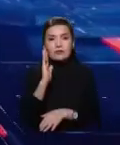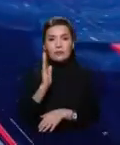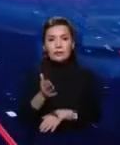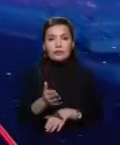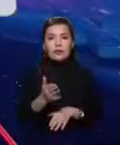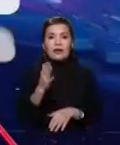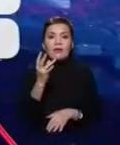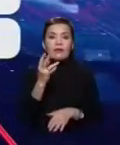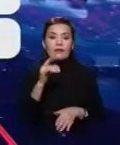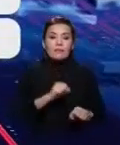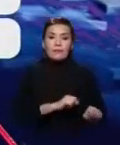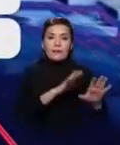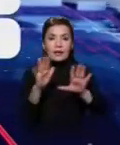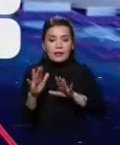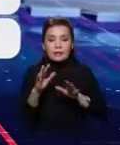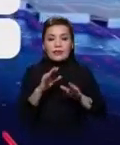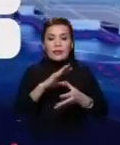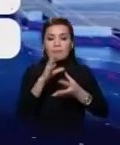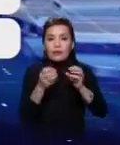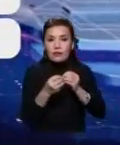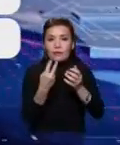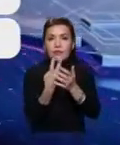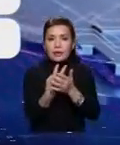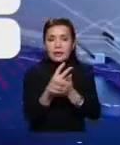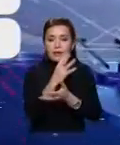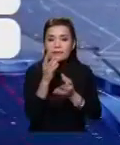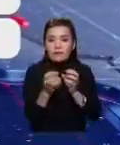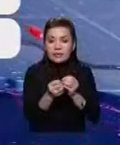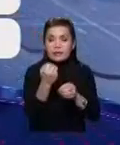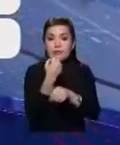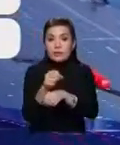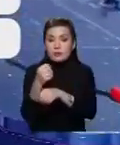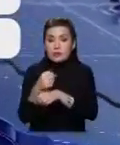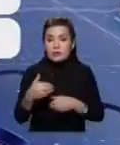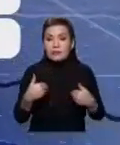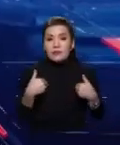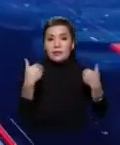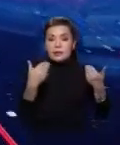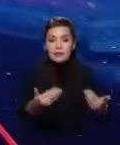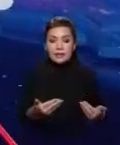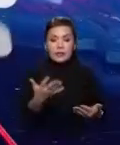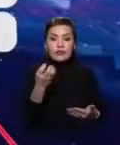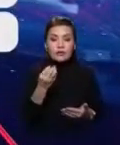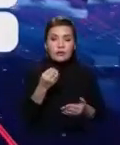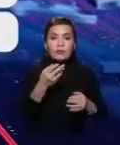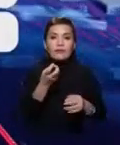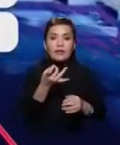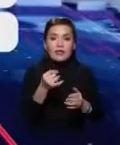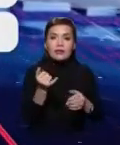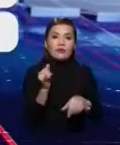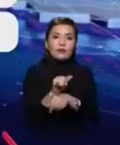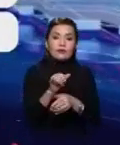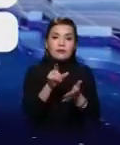мүмкін. Экранда алдыңғы ойындардың нәтижесі көрсетілген барша жеңімпаздарды құттықтаймыз. Сондай-ақ Винлайн қосымшасының